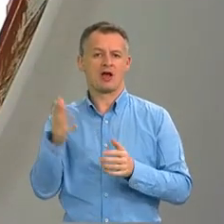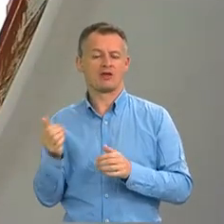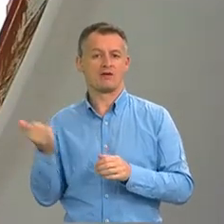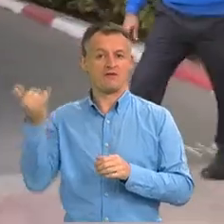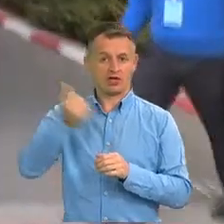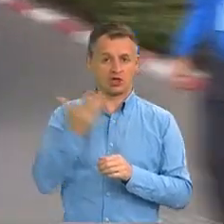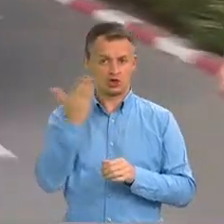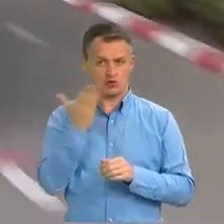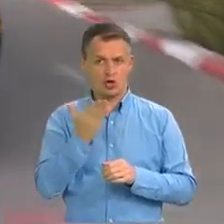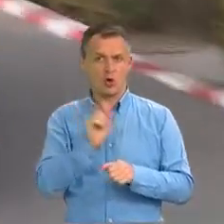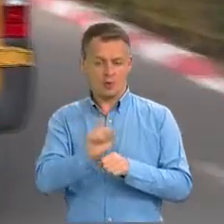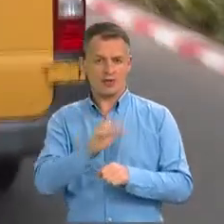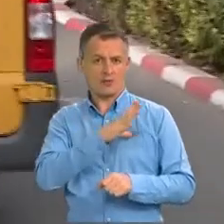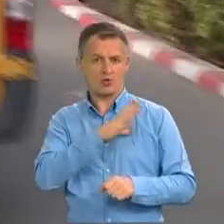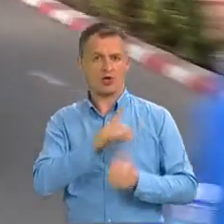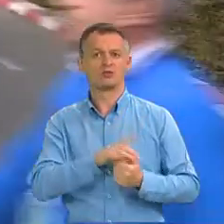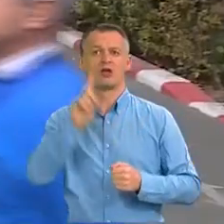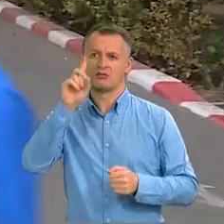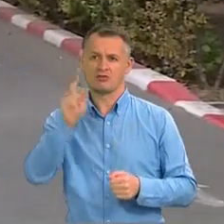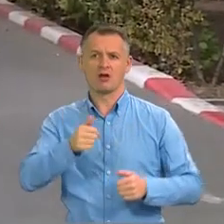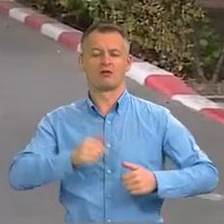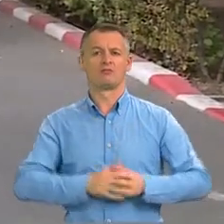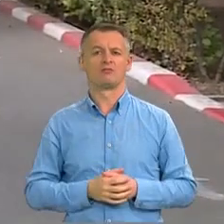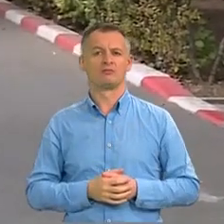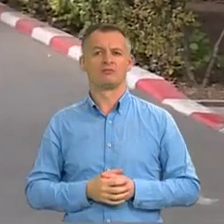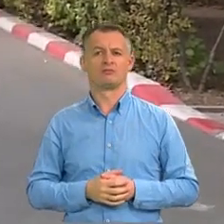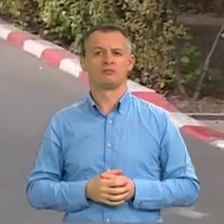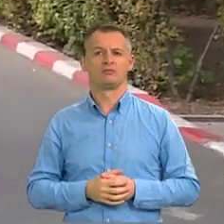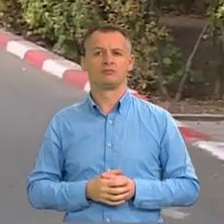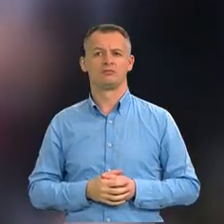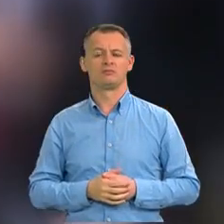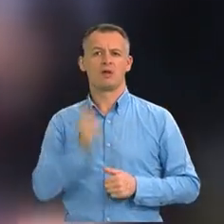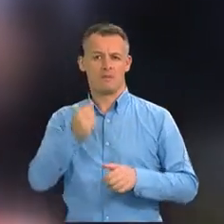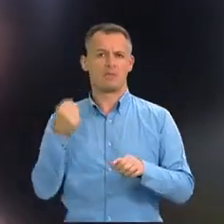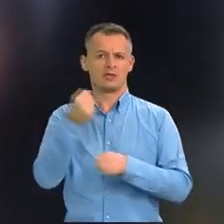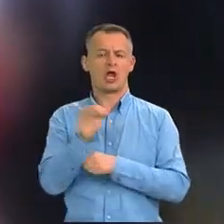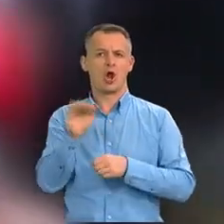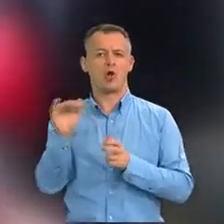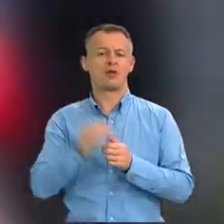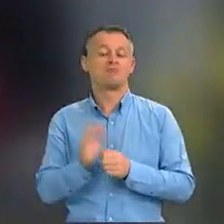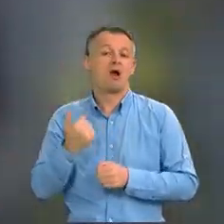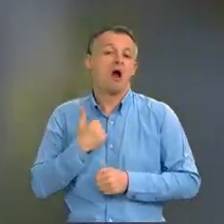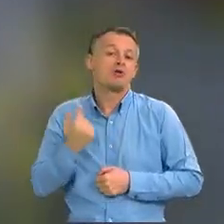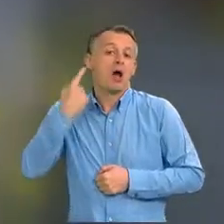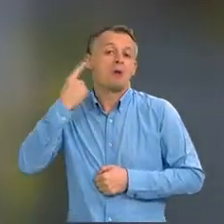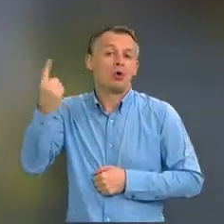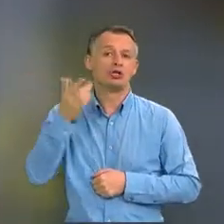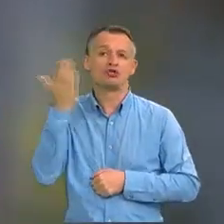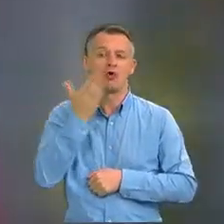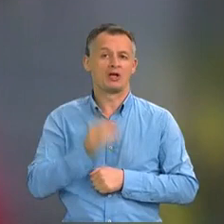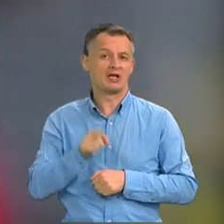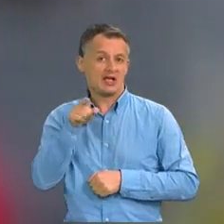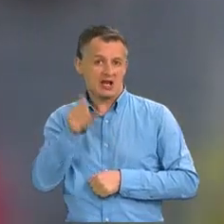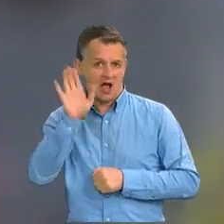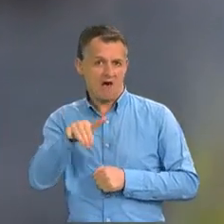Da. Da. Venea cu pecege, cu băteau copiii. Nu știu, dar așa se auzea prin școală că avea,